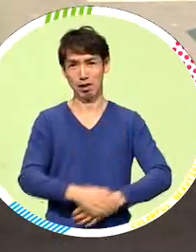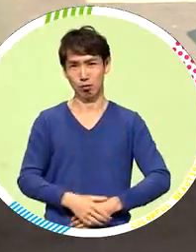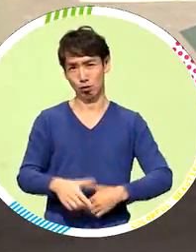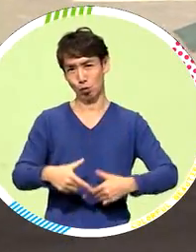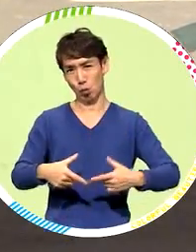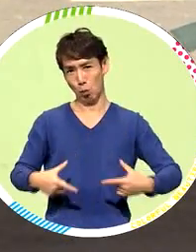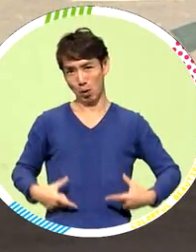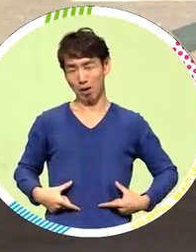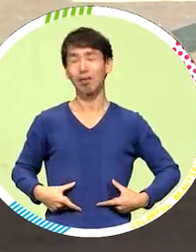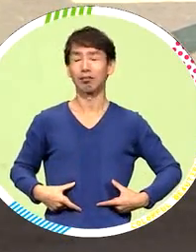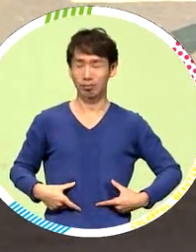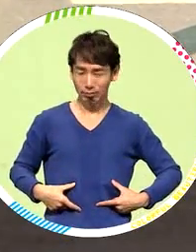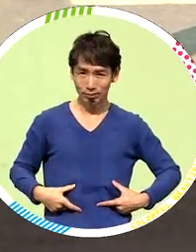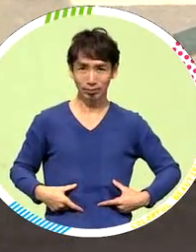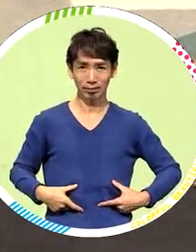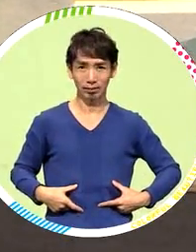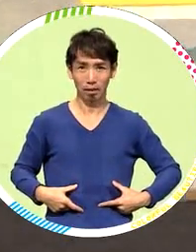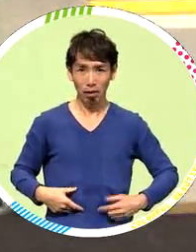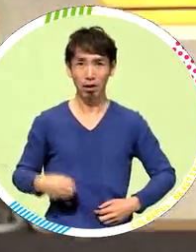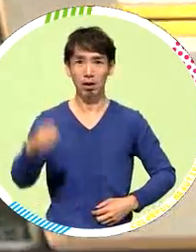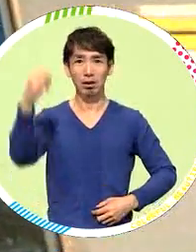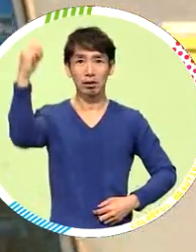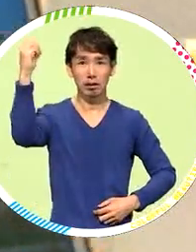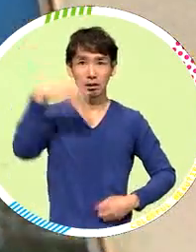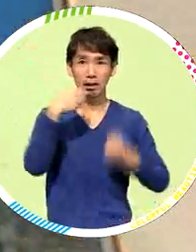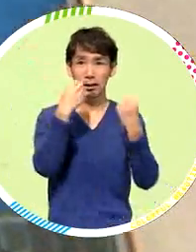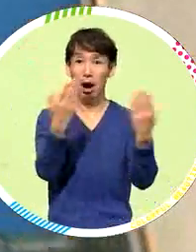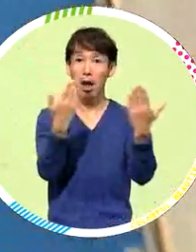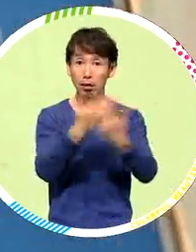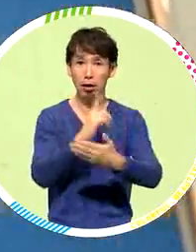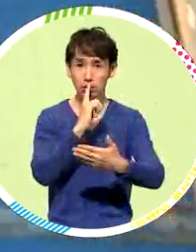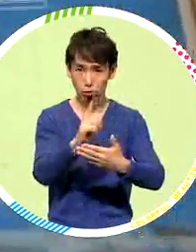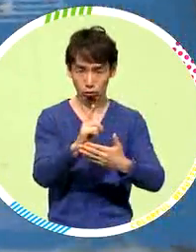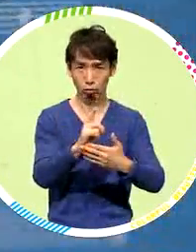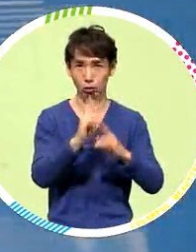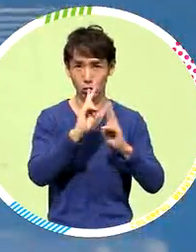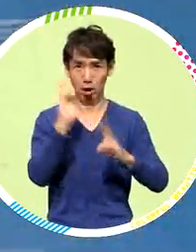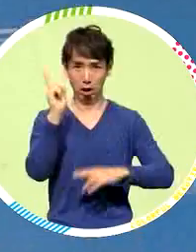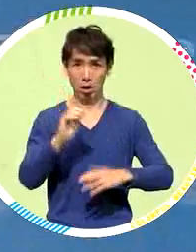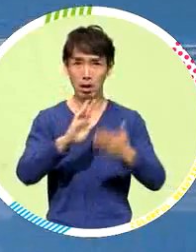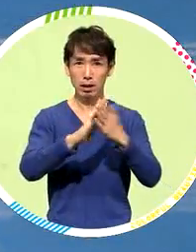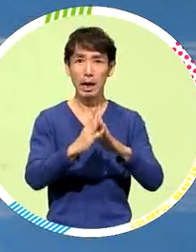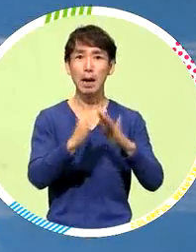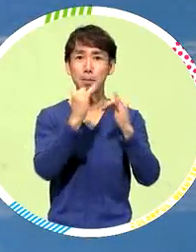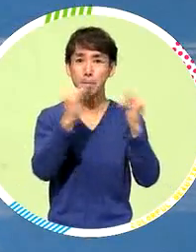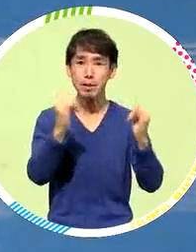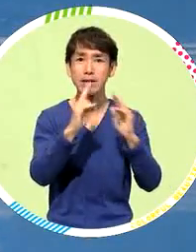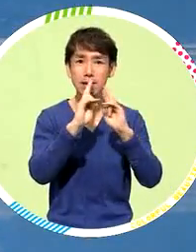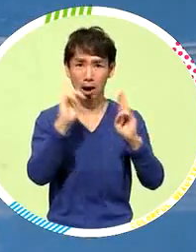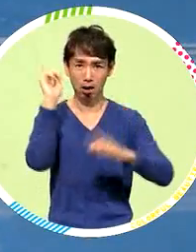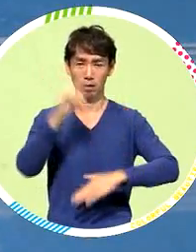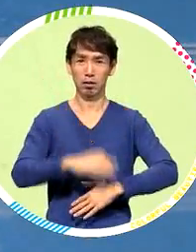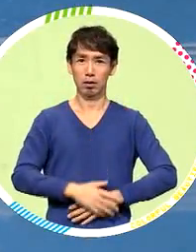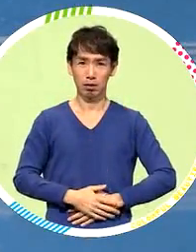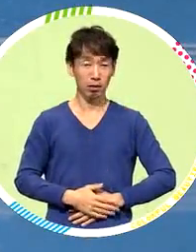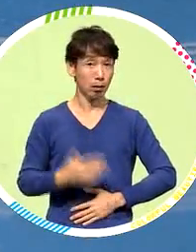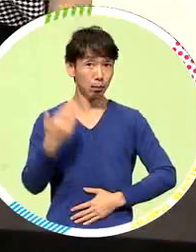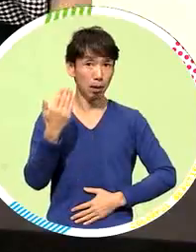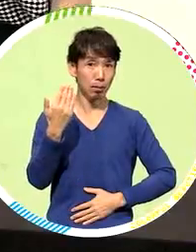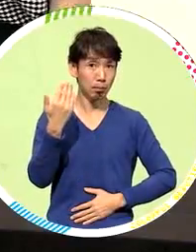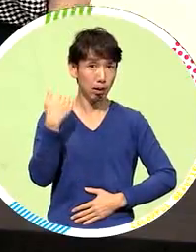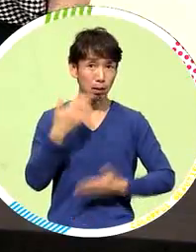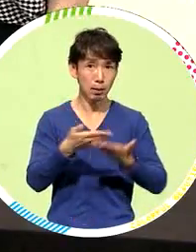それっ光新たにダーダー楽譜今こちら今お見せしたのが